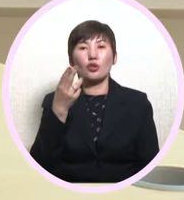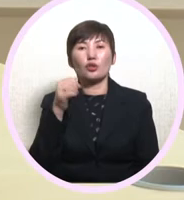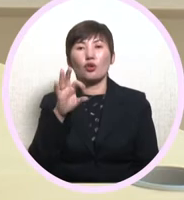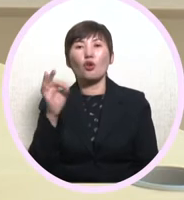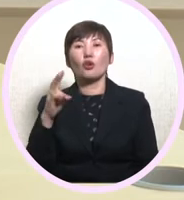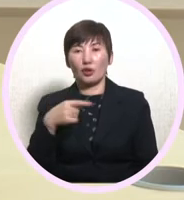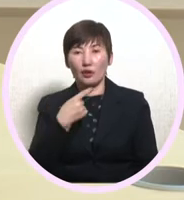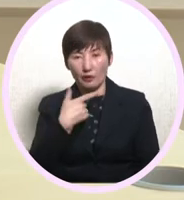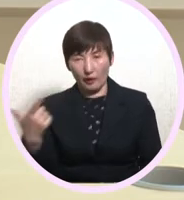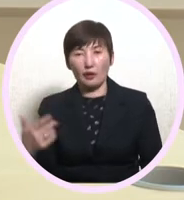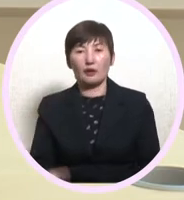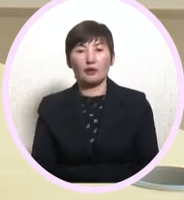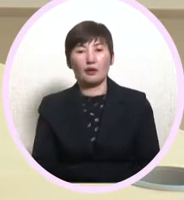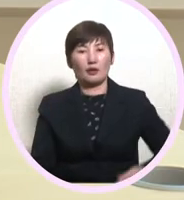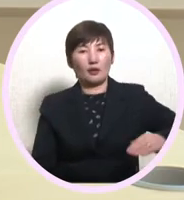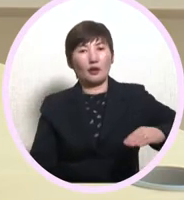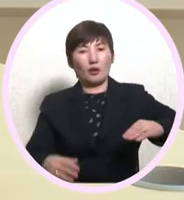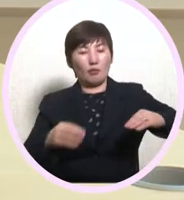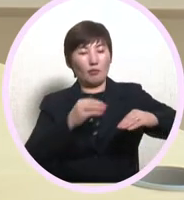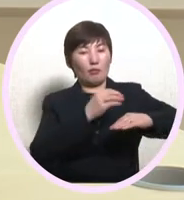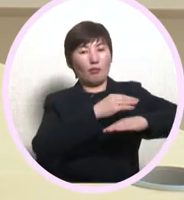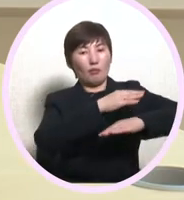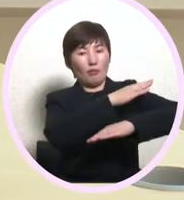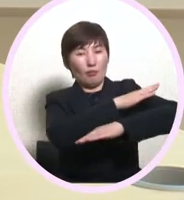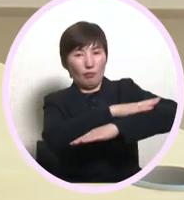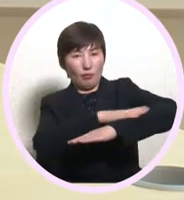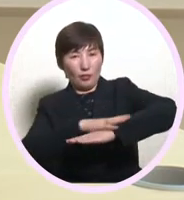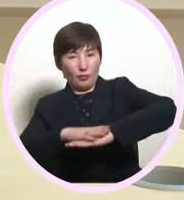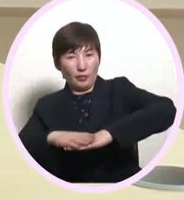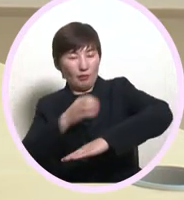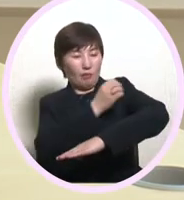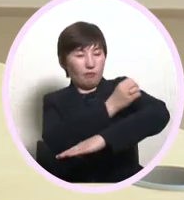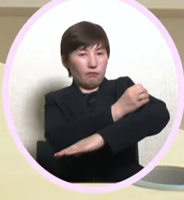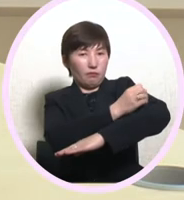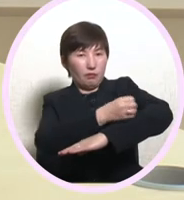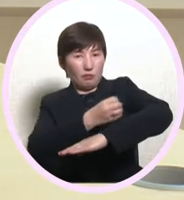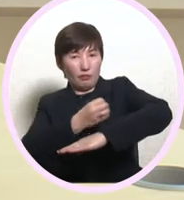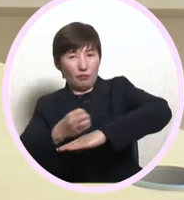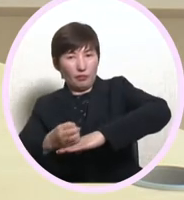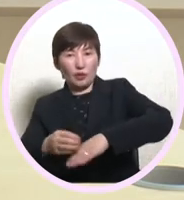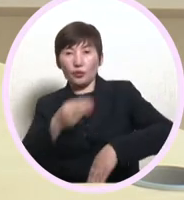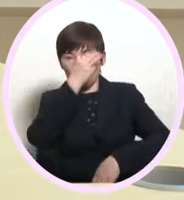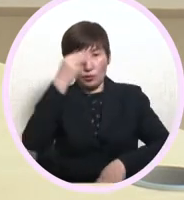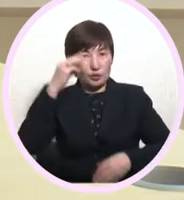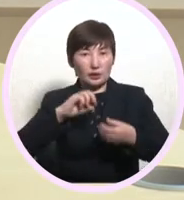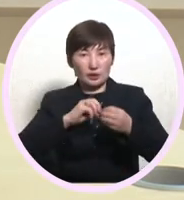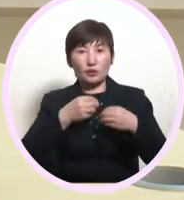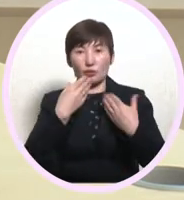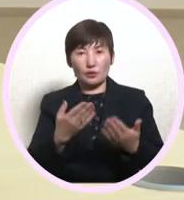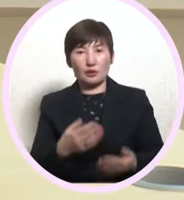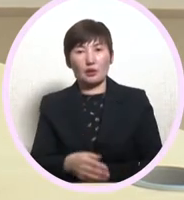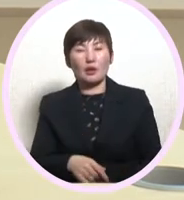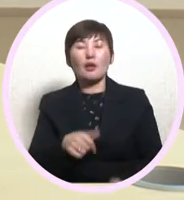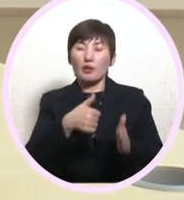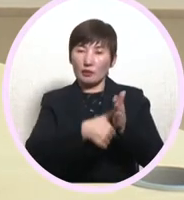За хүмүүстээ бөмбөгийг налуу ороо өнхрүүлж дурштыг хамтаа эцгээе. За та бүхэн дэвтэр дээрээ хурд хугацааны хүснэгт байгуул